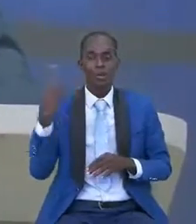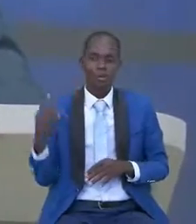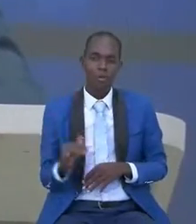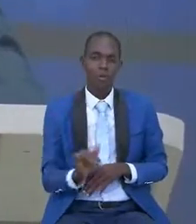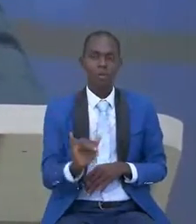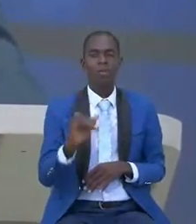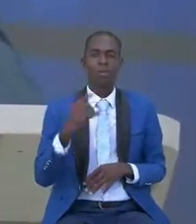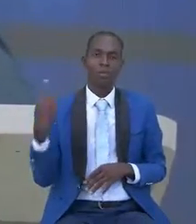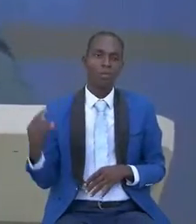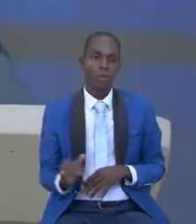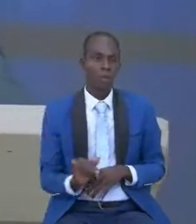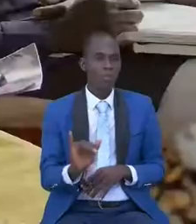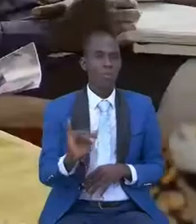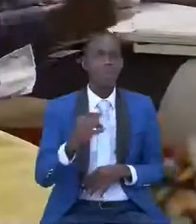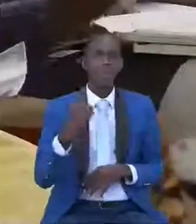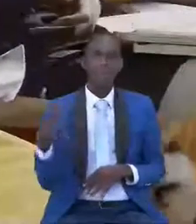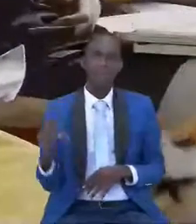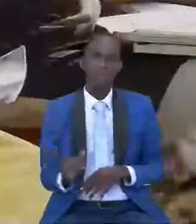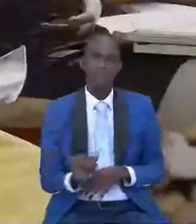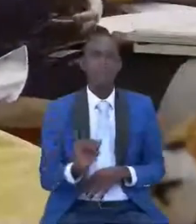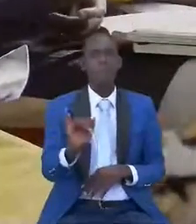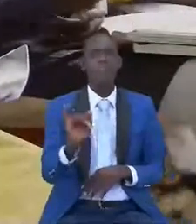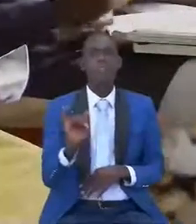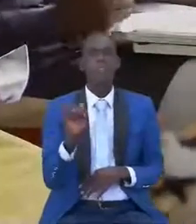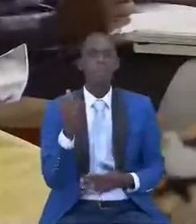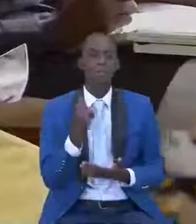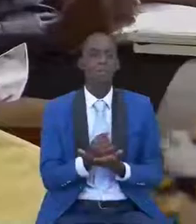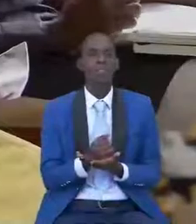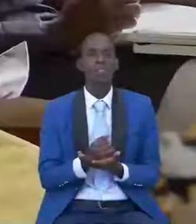Éternellement. Éternellement.